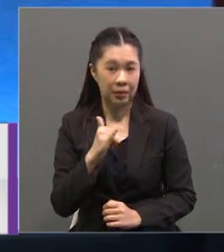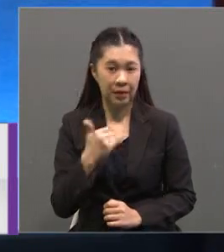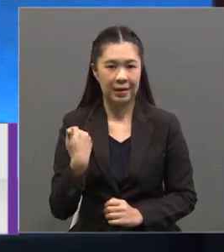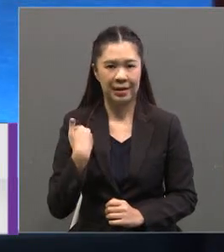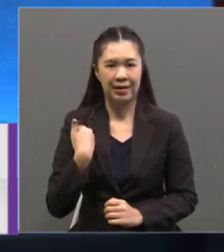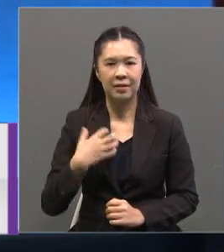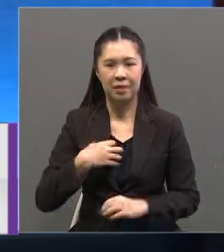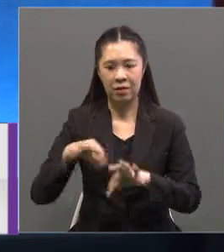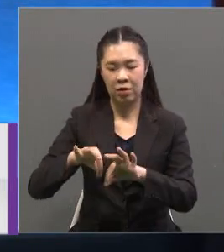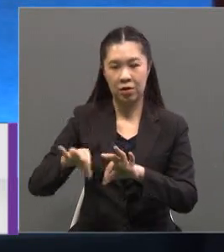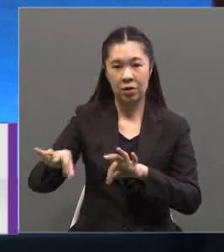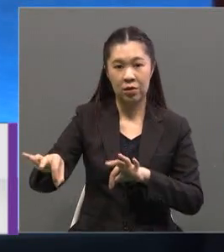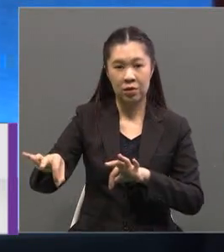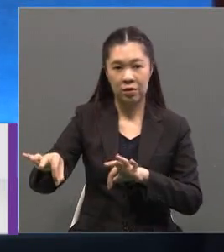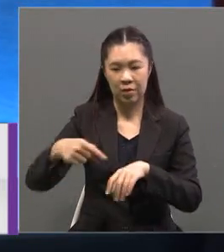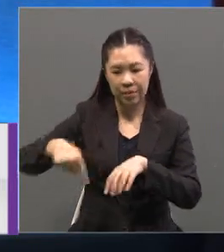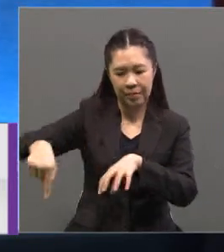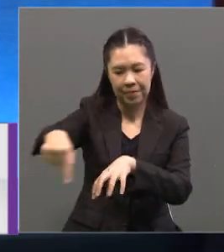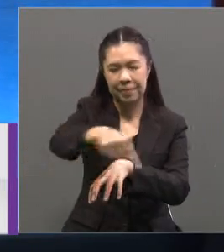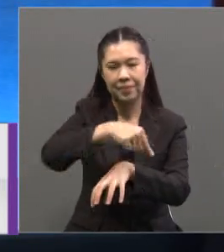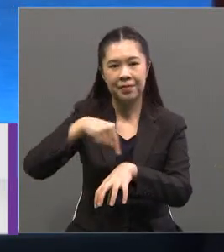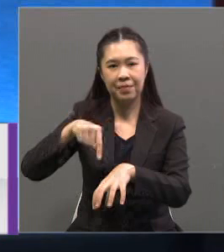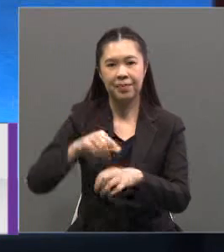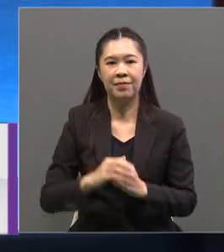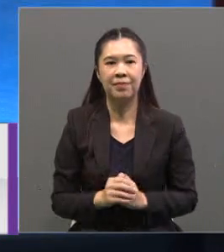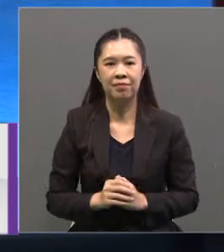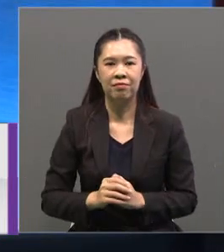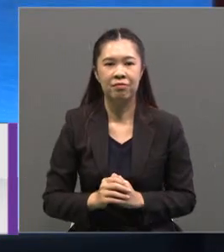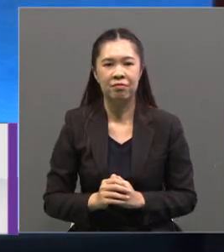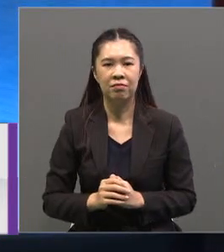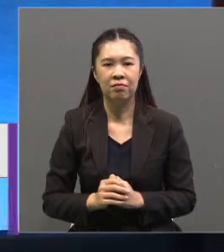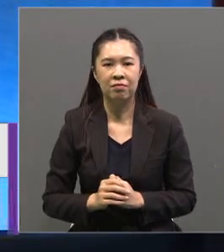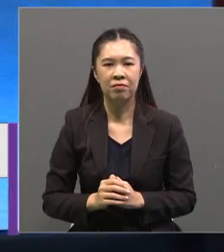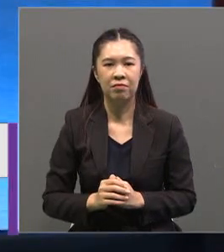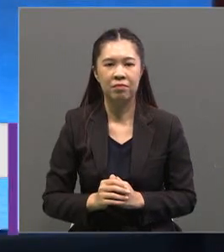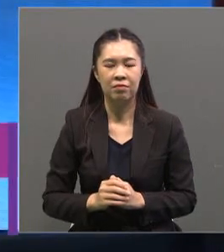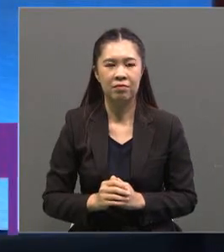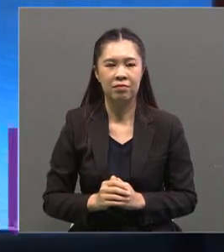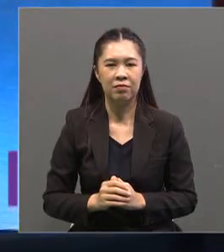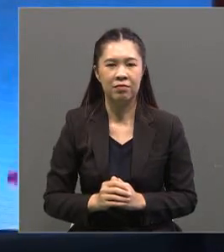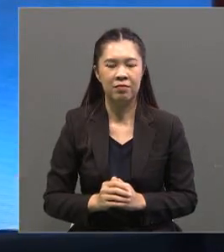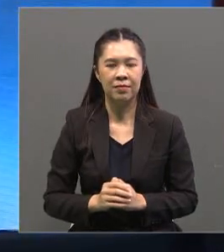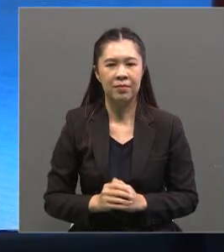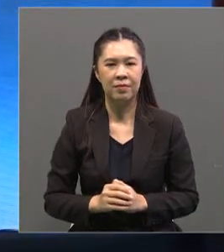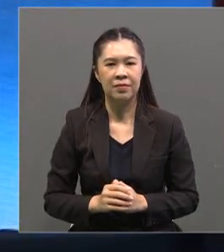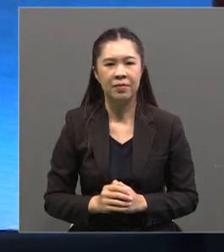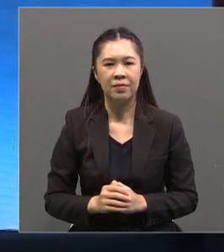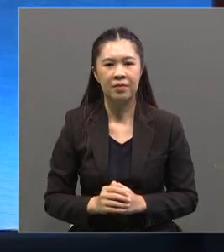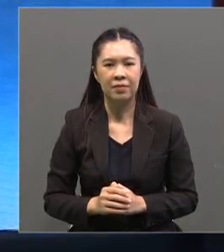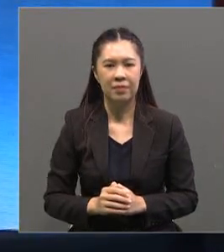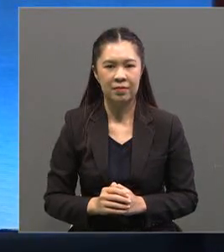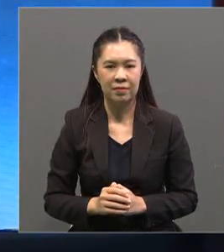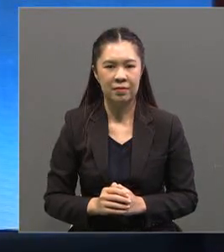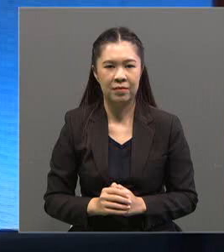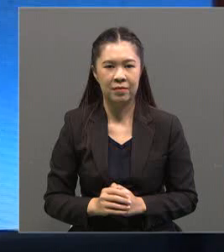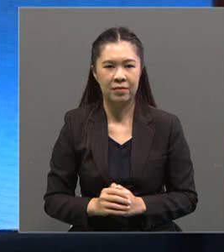การก็คงต้องเป็นอย่างนั้นแต่ว่าไม่อยากให้เกินเยอะเพราะว่าอยากให้พี่น้องประชาชน